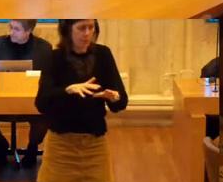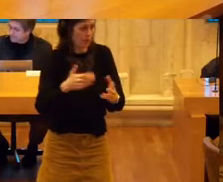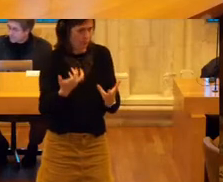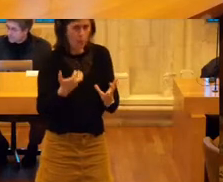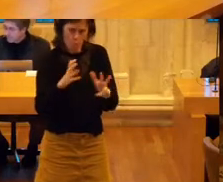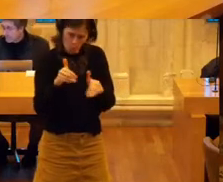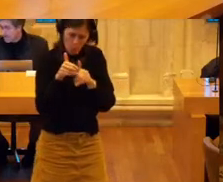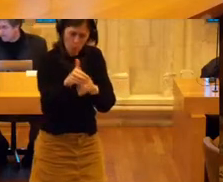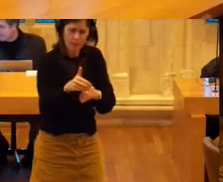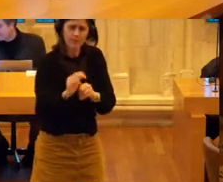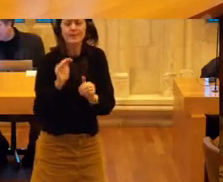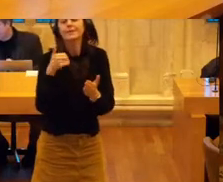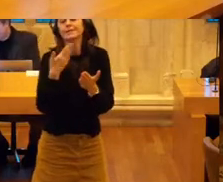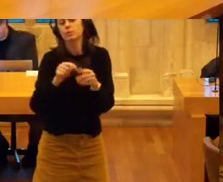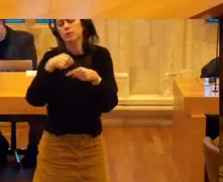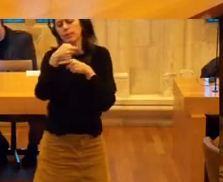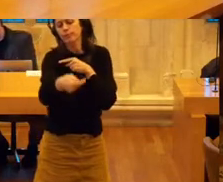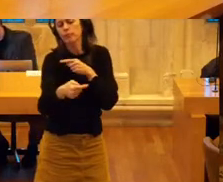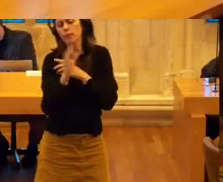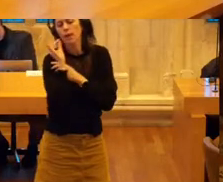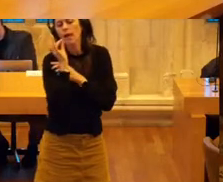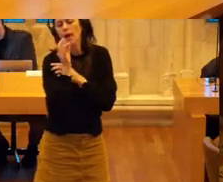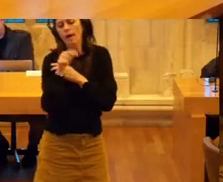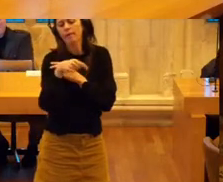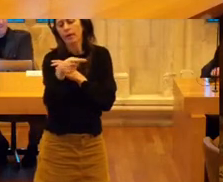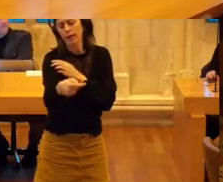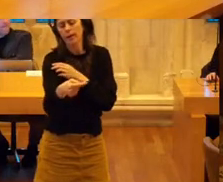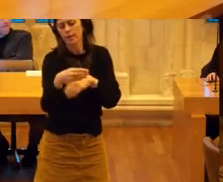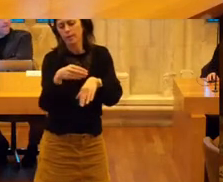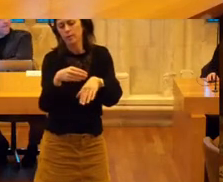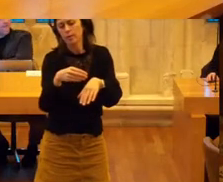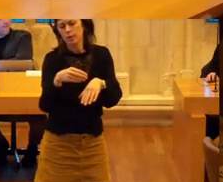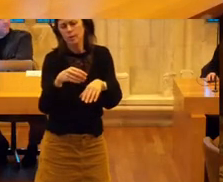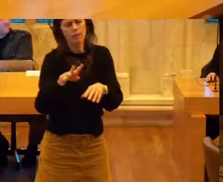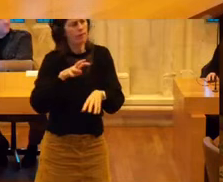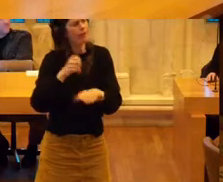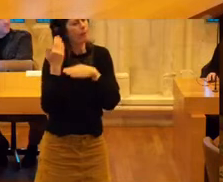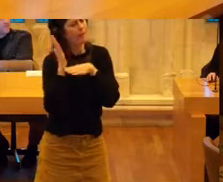sera aussi présenté lors de cette assemblée plénière au mois d'avril,